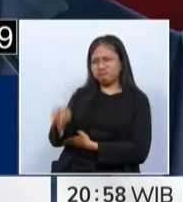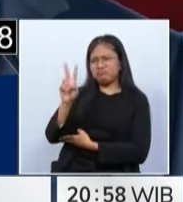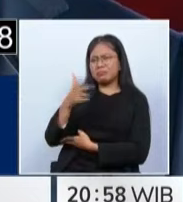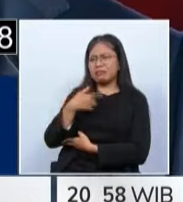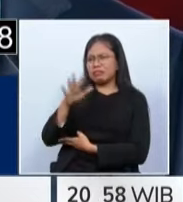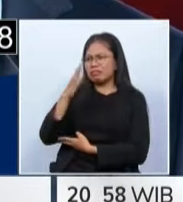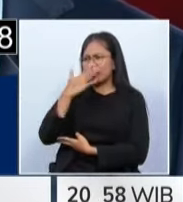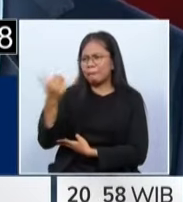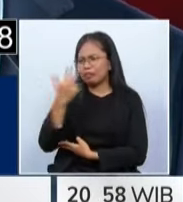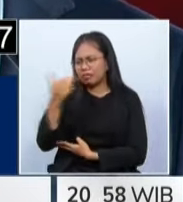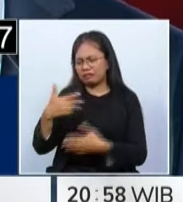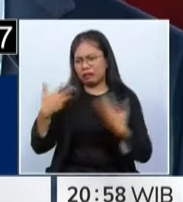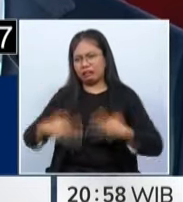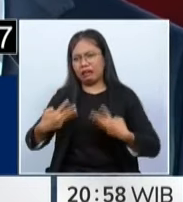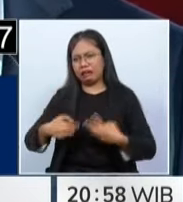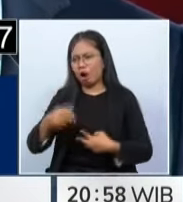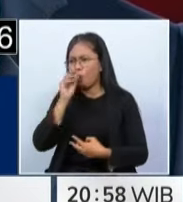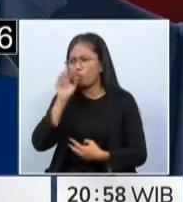soal